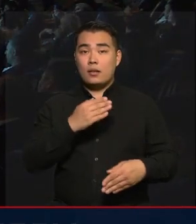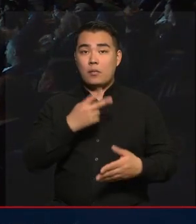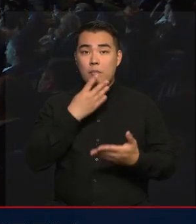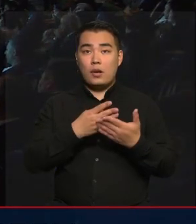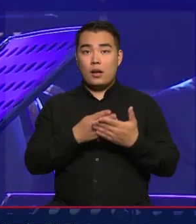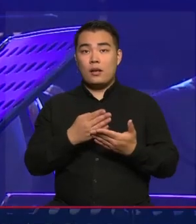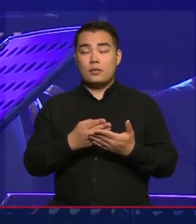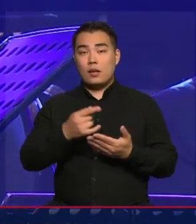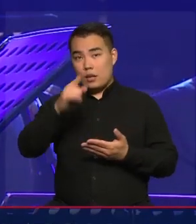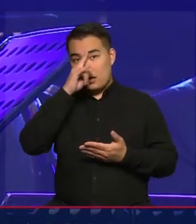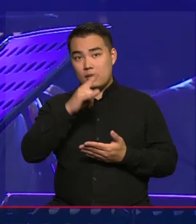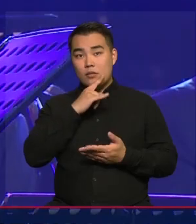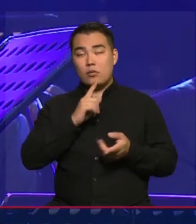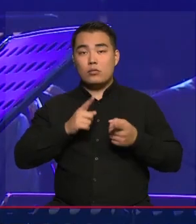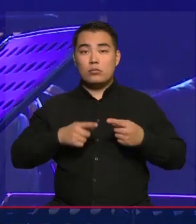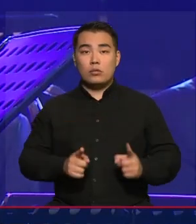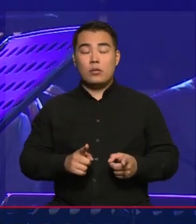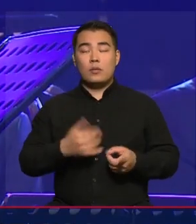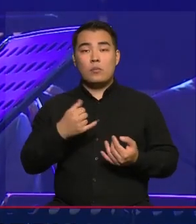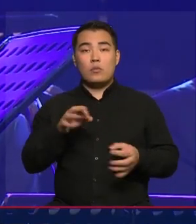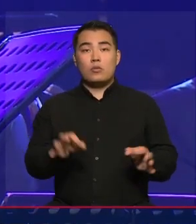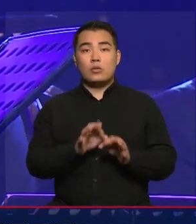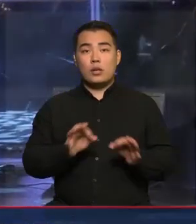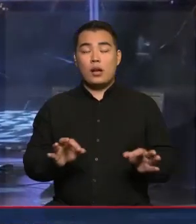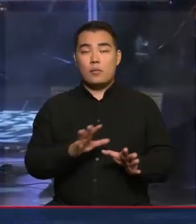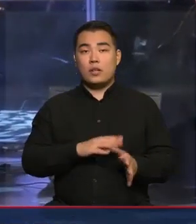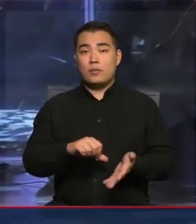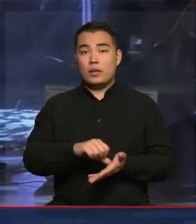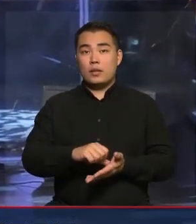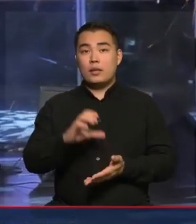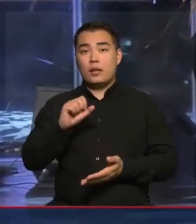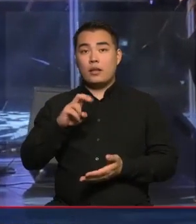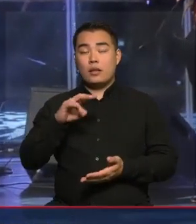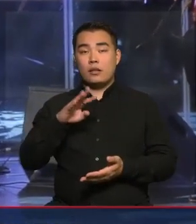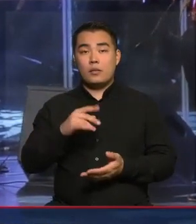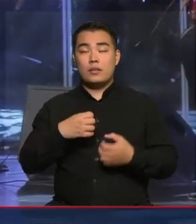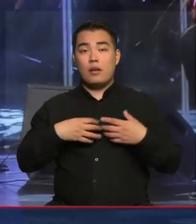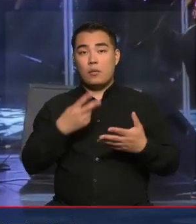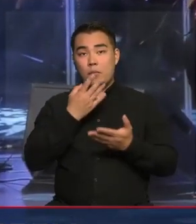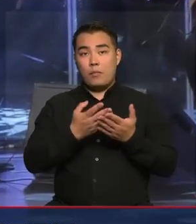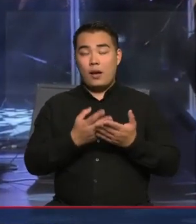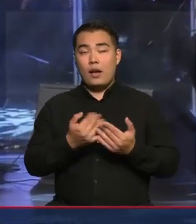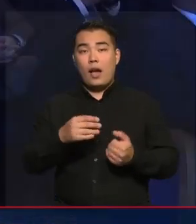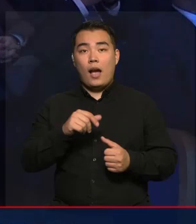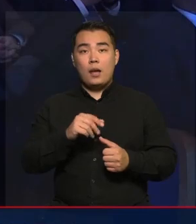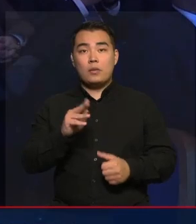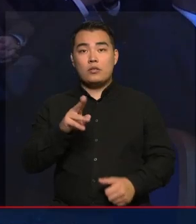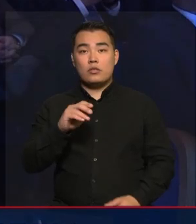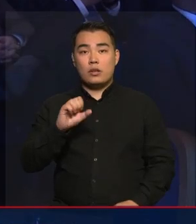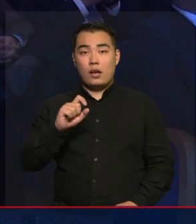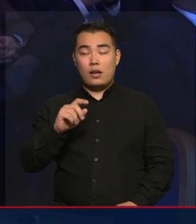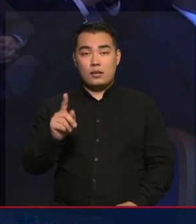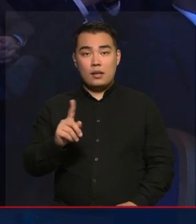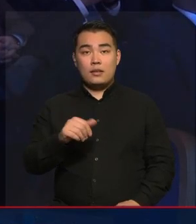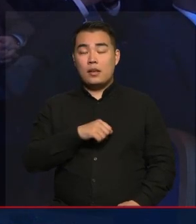Қуанышбаев атындағы Қазақ ұлттық музыкалық драма театрында ұйымдастырылған. Салтанатты шарада Арменияның мемлекеттік джаз оркестрі